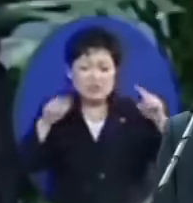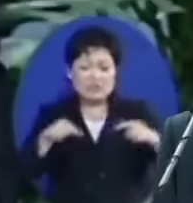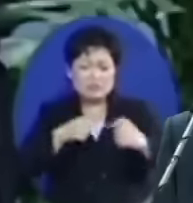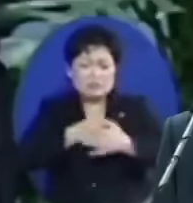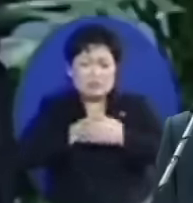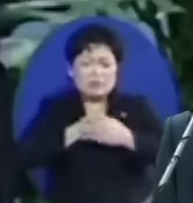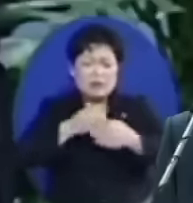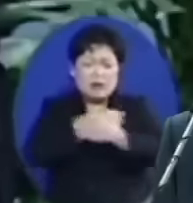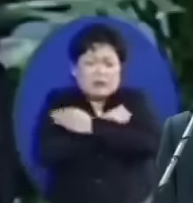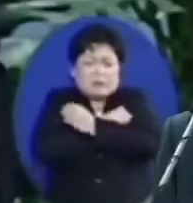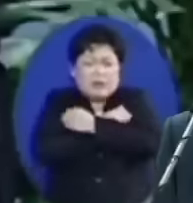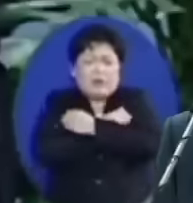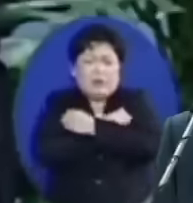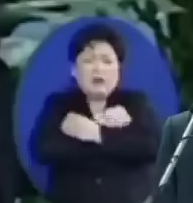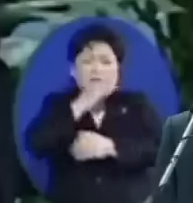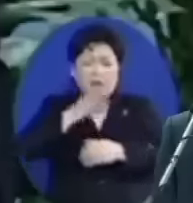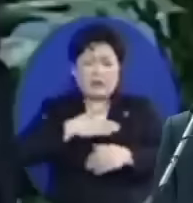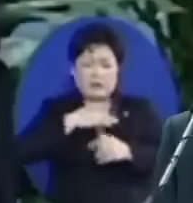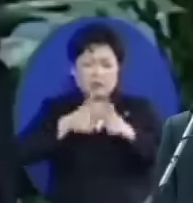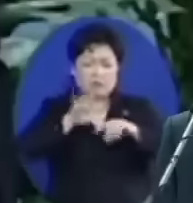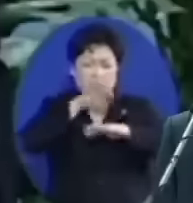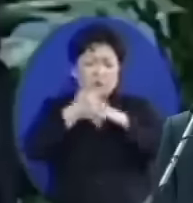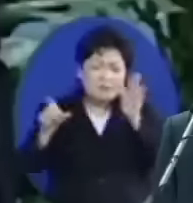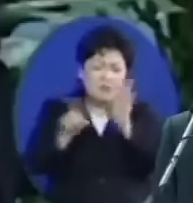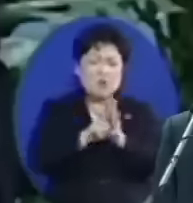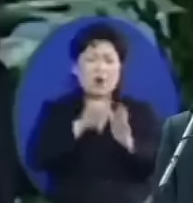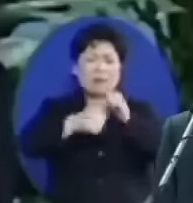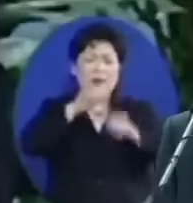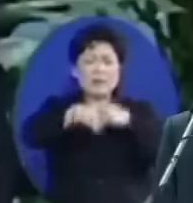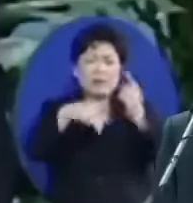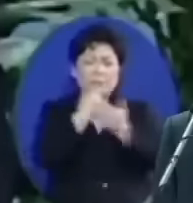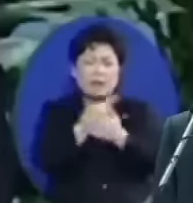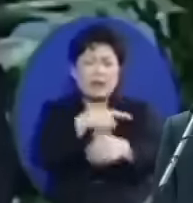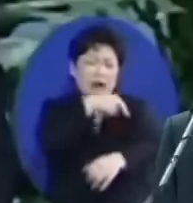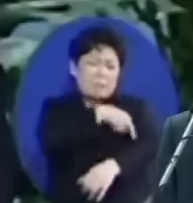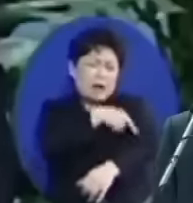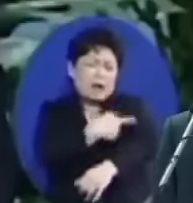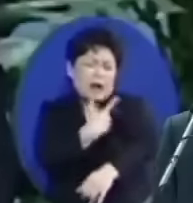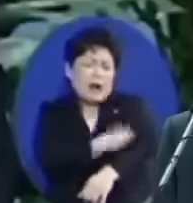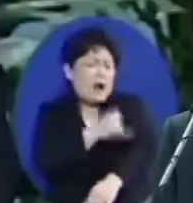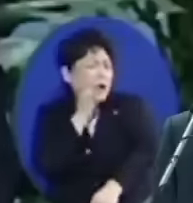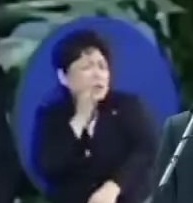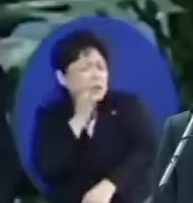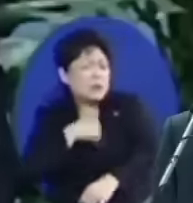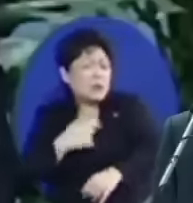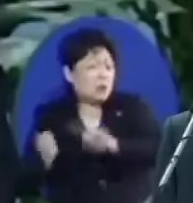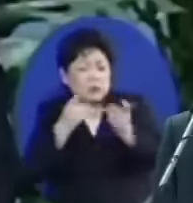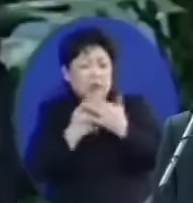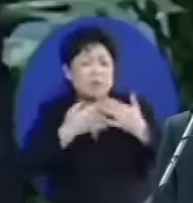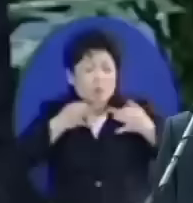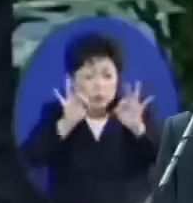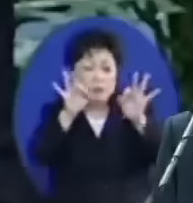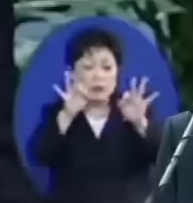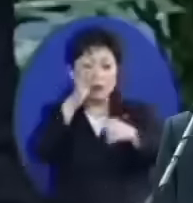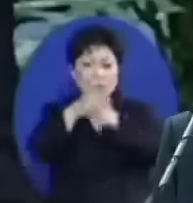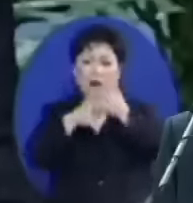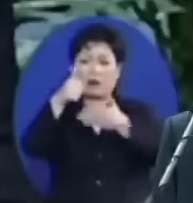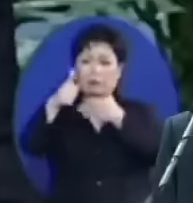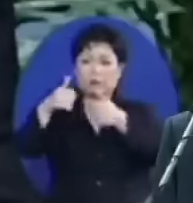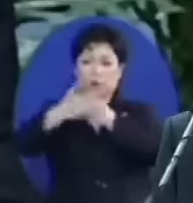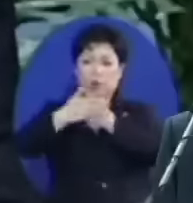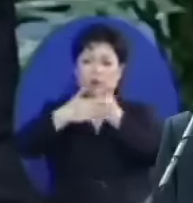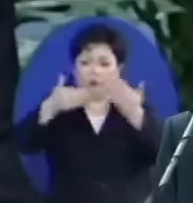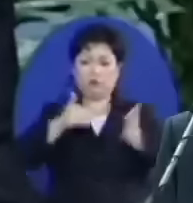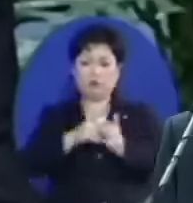믿고 회개하고 나오니 이 마약 환자를 불쌍히 내기사 살려주옵소서 고함을 치고 기도하는데 하나님이